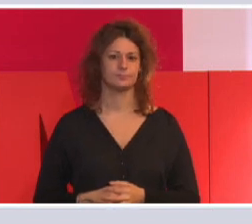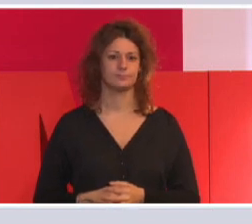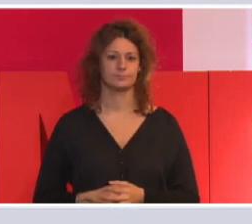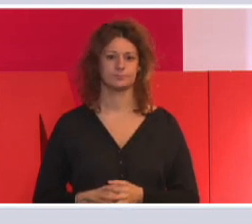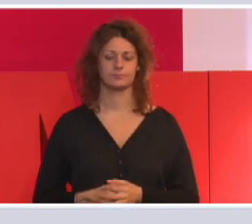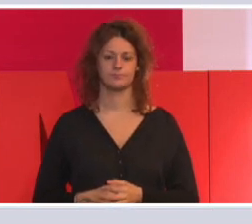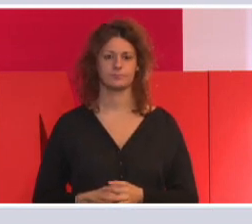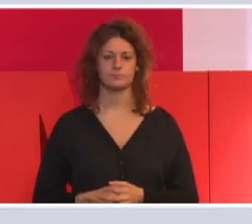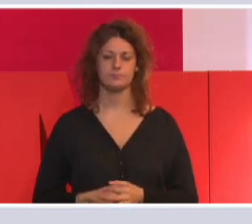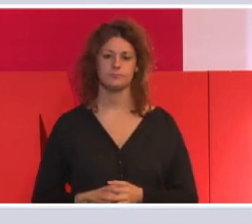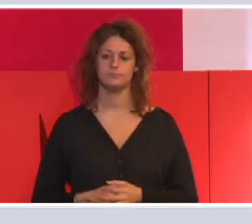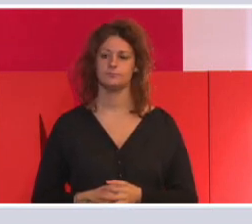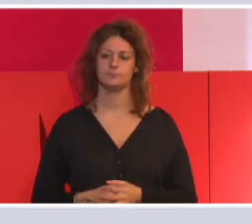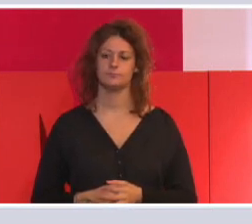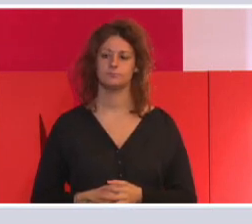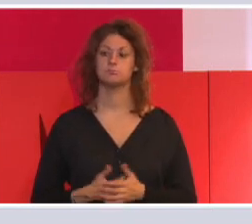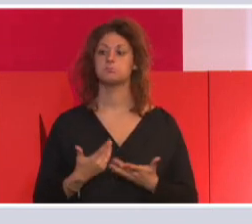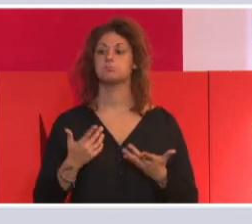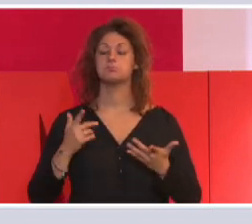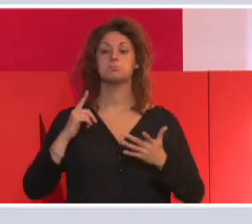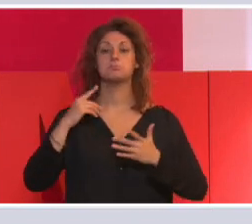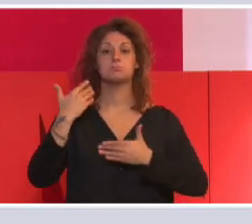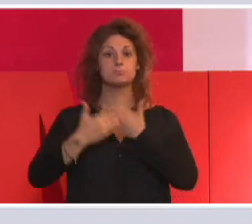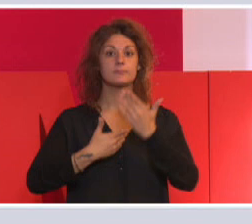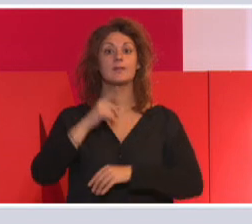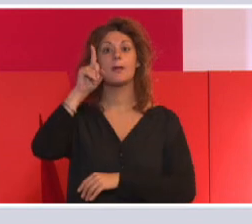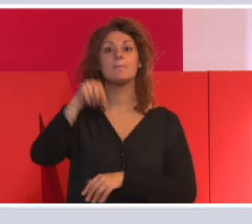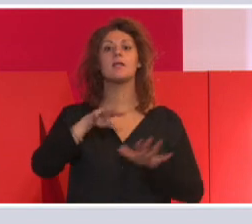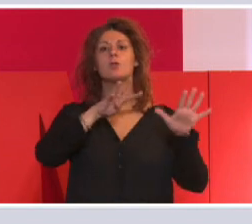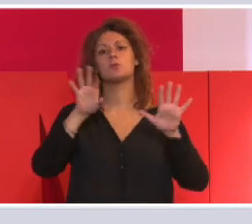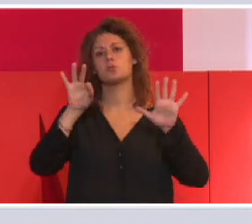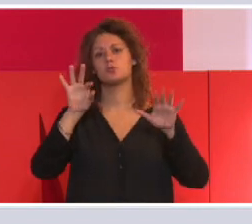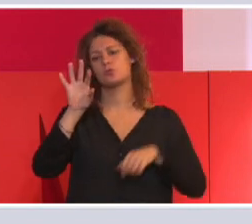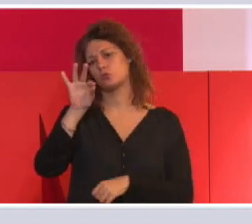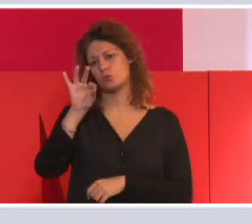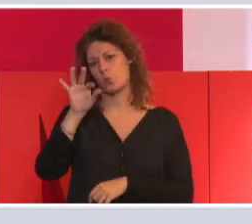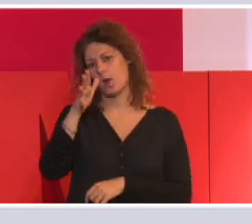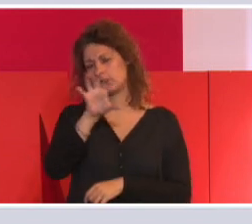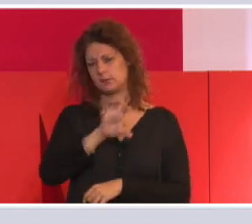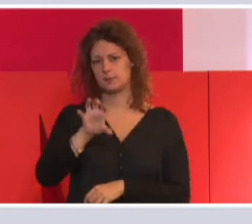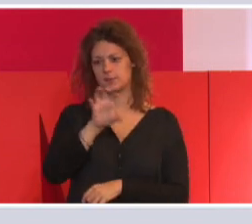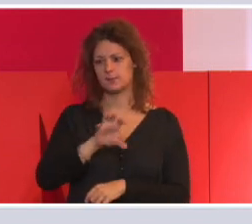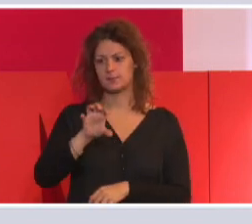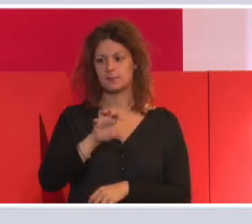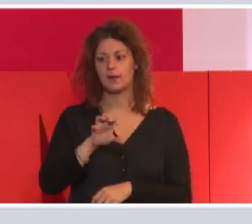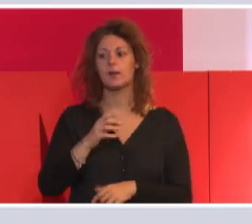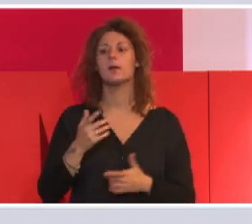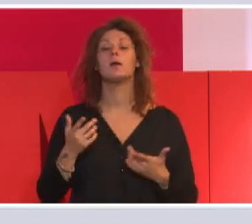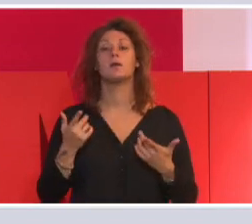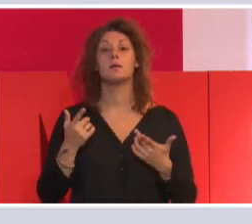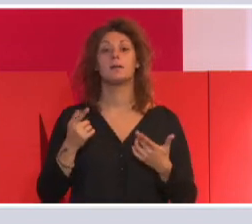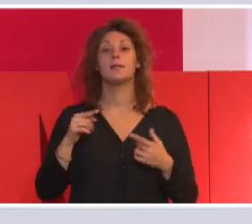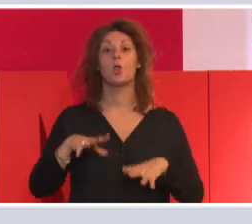circa che lo sito cina venne sintetizzata quindi è dagli anni 50 che viene utilizzata appunto con